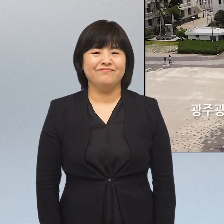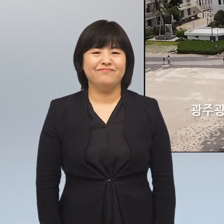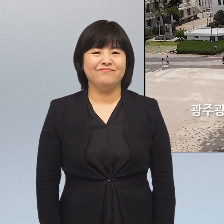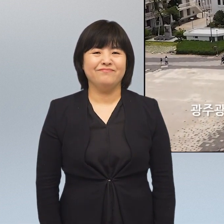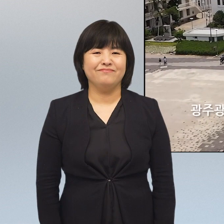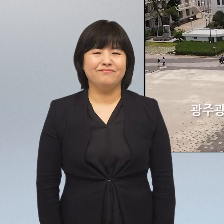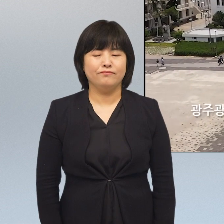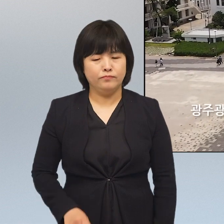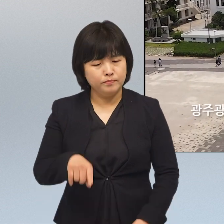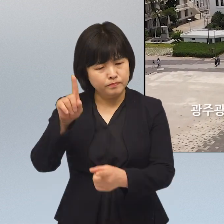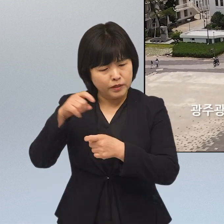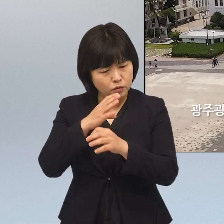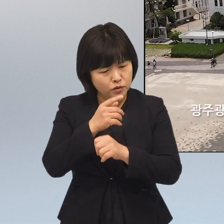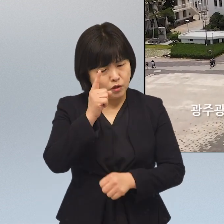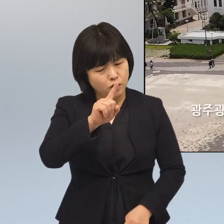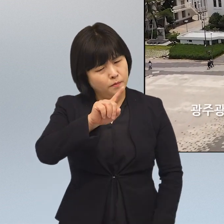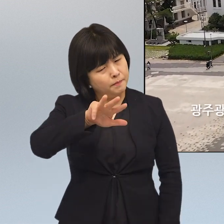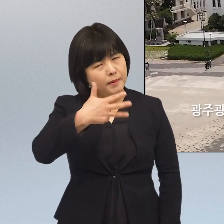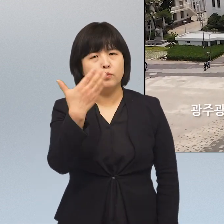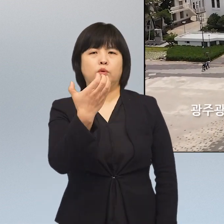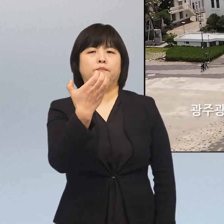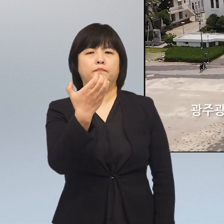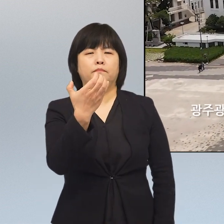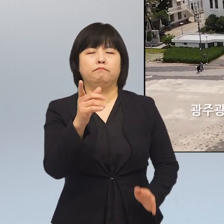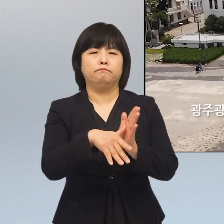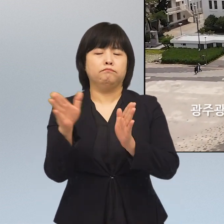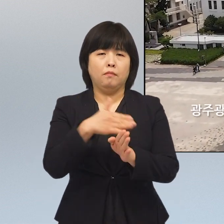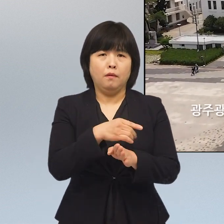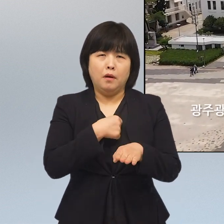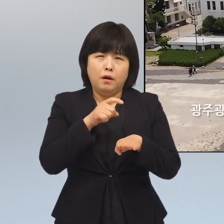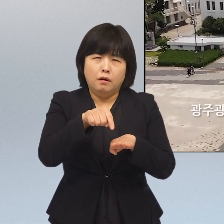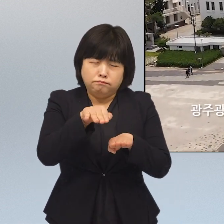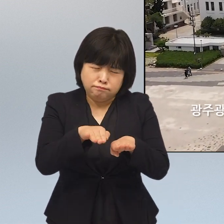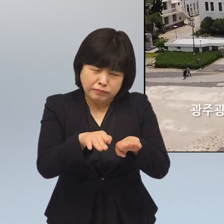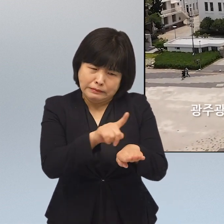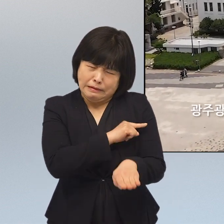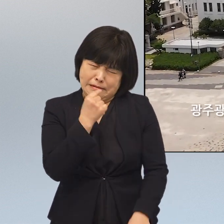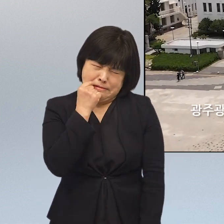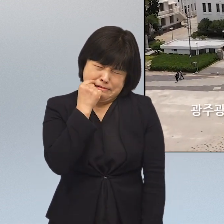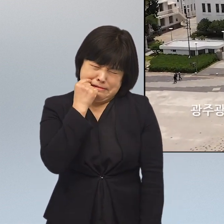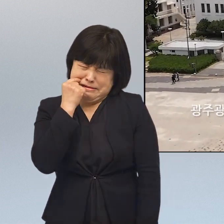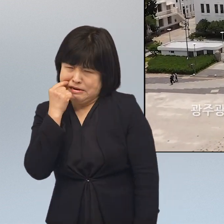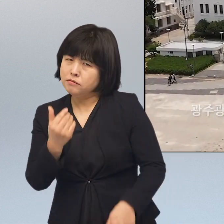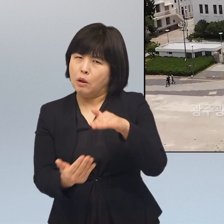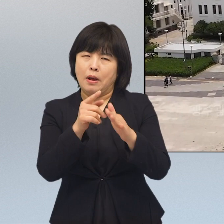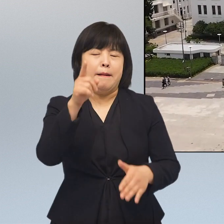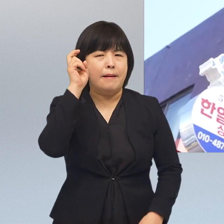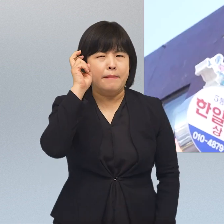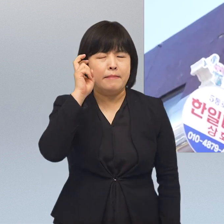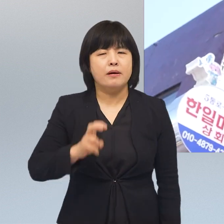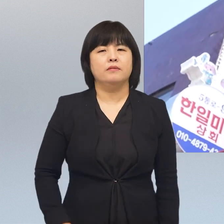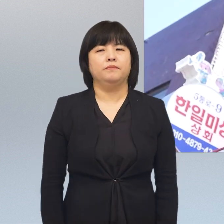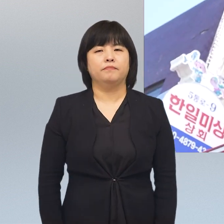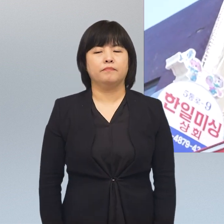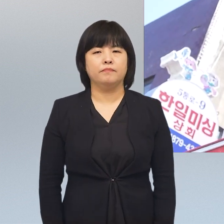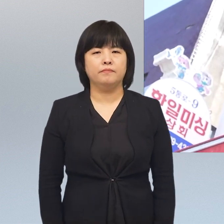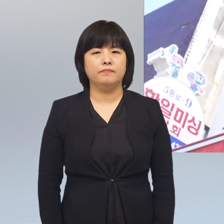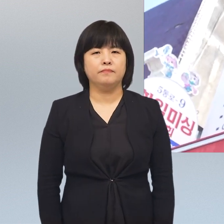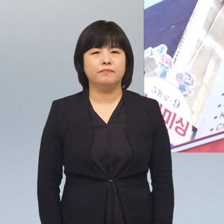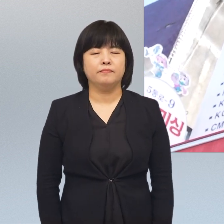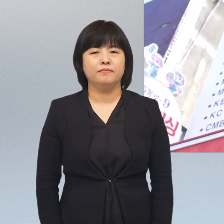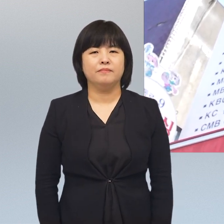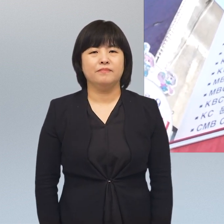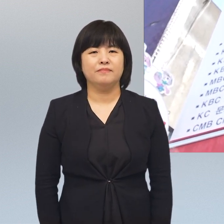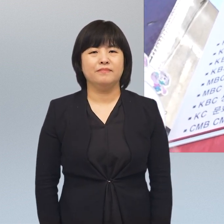우리나라에도 1890년대 후반에 도입되었을 것으로 추정되고 있는 재봉틀의 인기는 그야말로